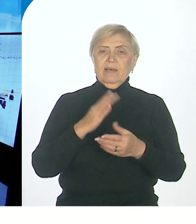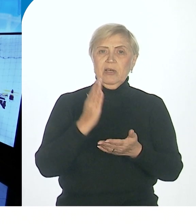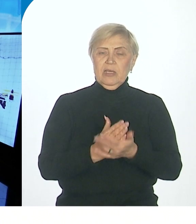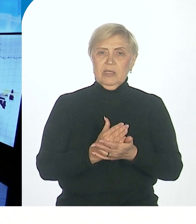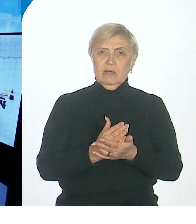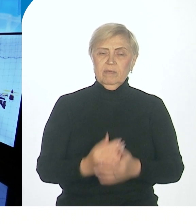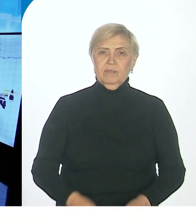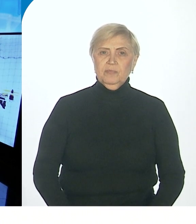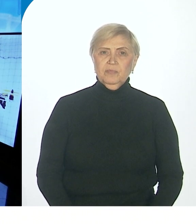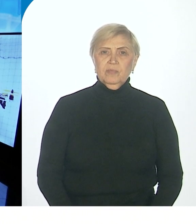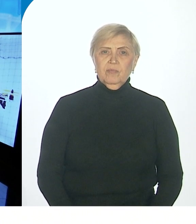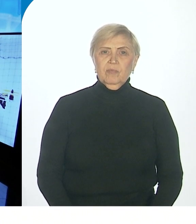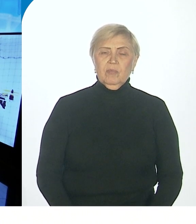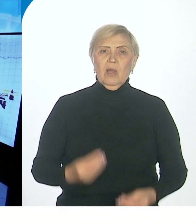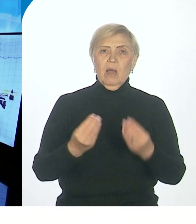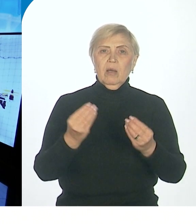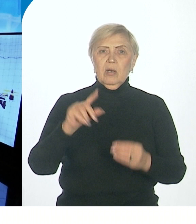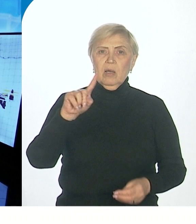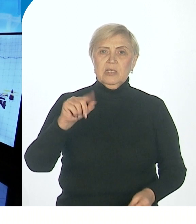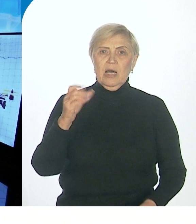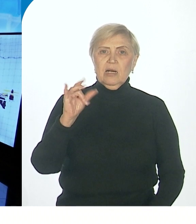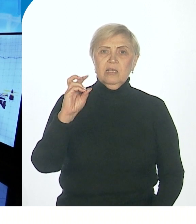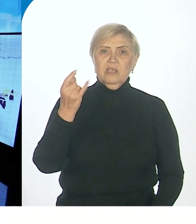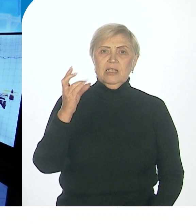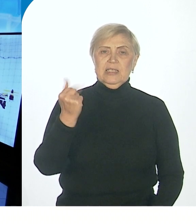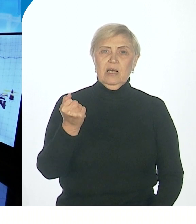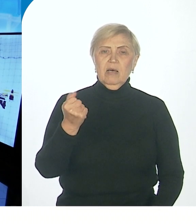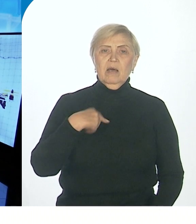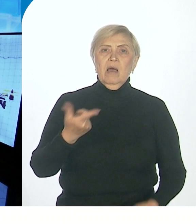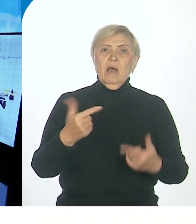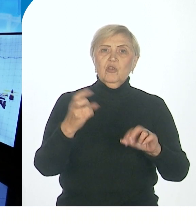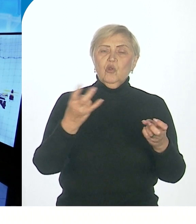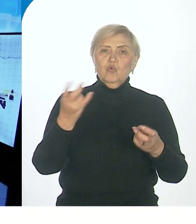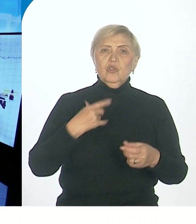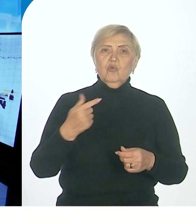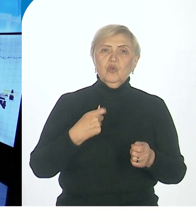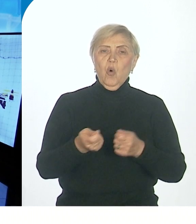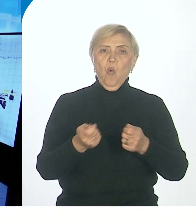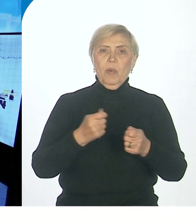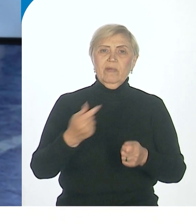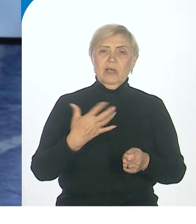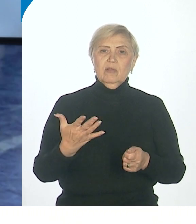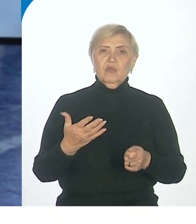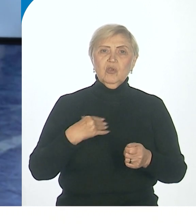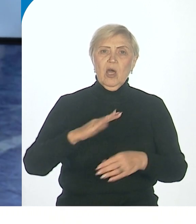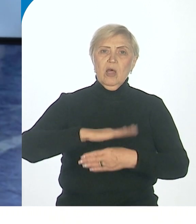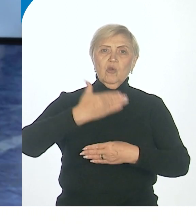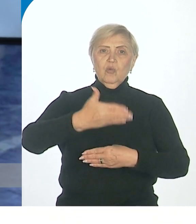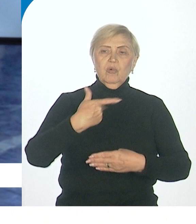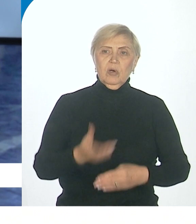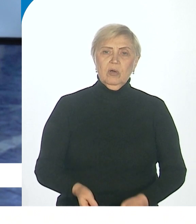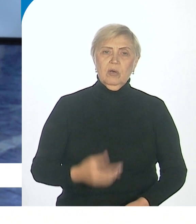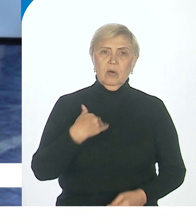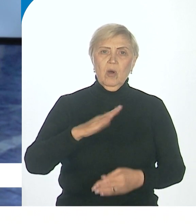этап зорница, где нужно управлять с помощью ноутбука. Ну, вот как играете в видеоигры, то же самое.